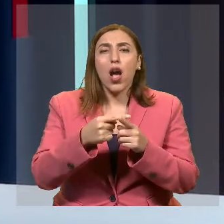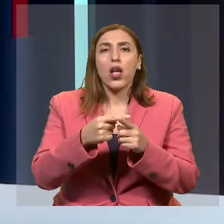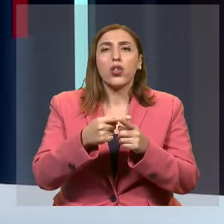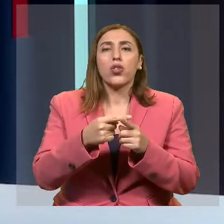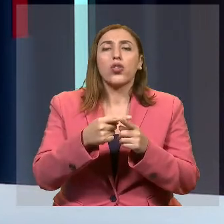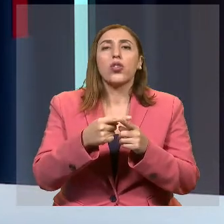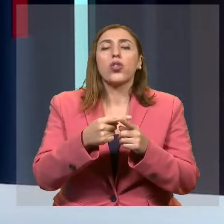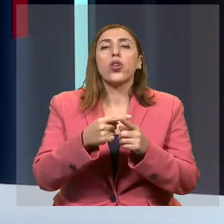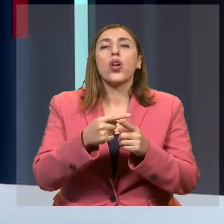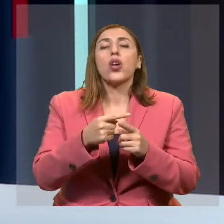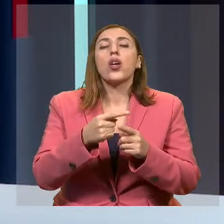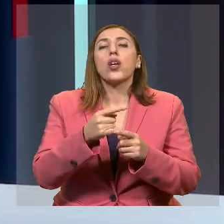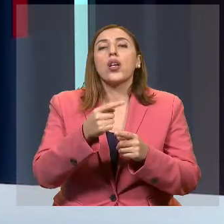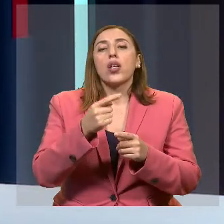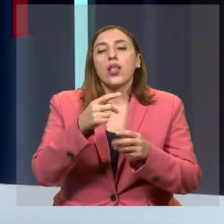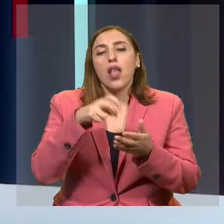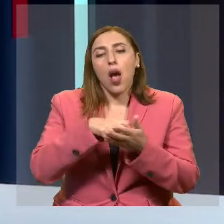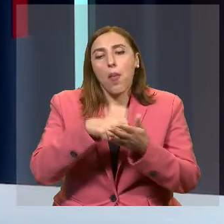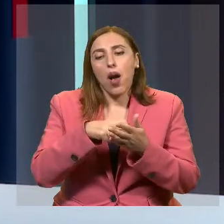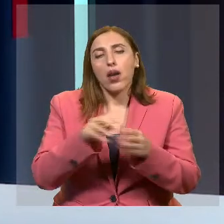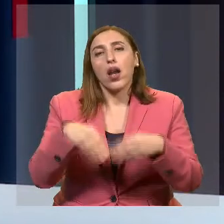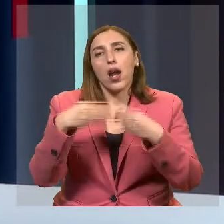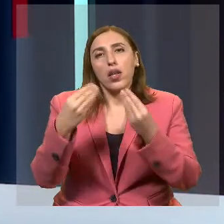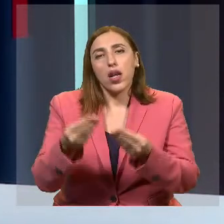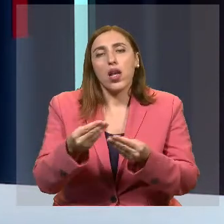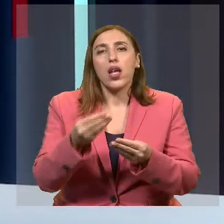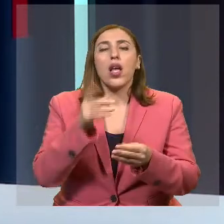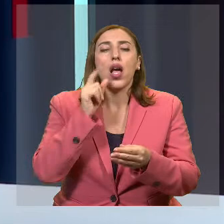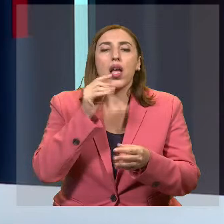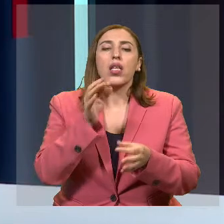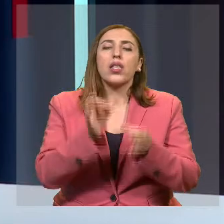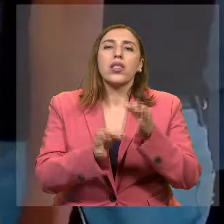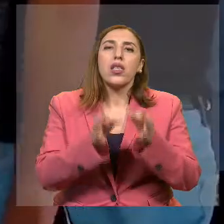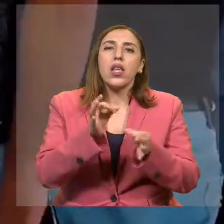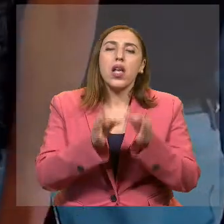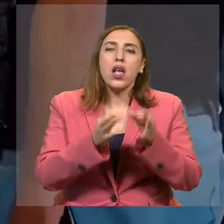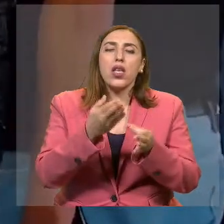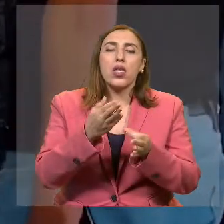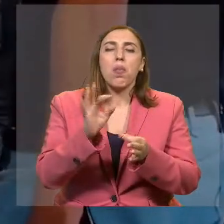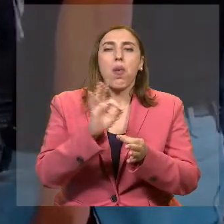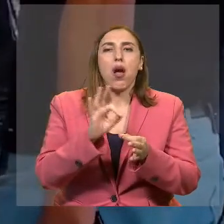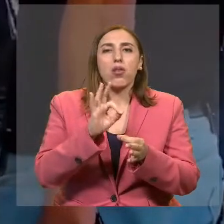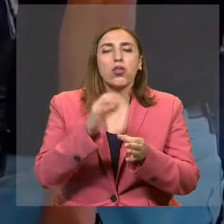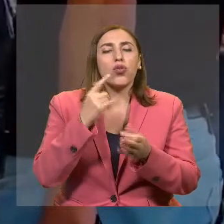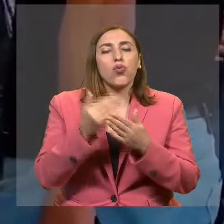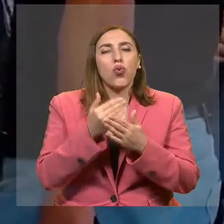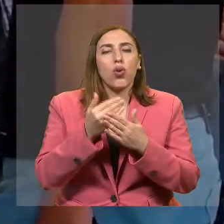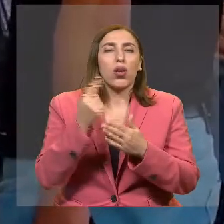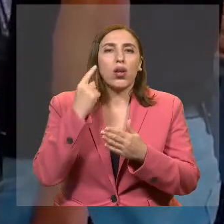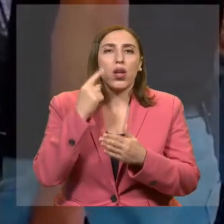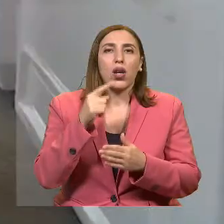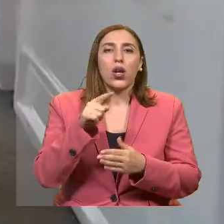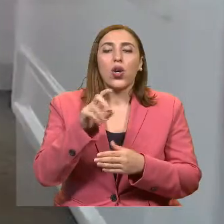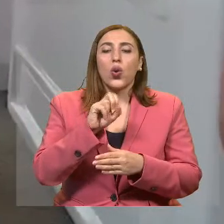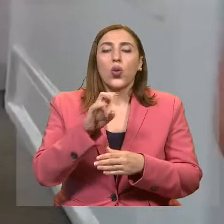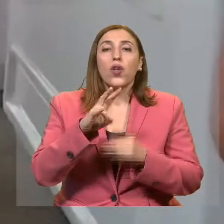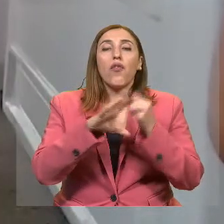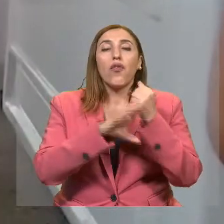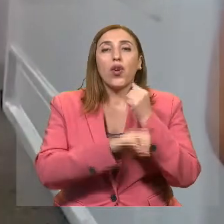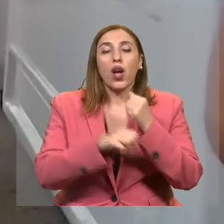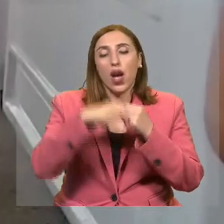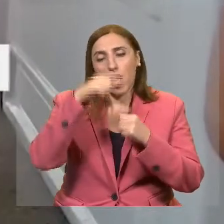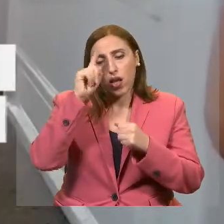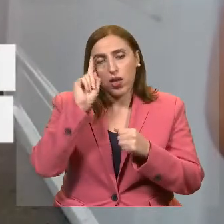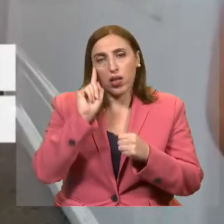արդեն ազատազրկված կամ դատարանի առջև կանգնող հայ տղամարդկանցից։ Հուլիսի վերջին Լաչինի միջանցքից